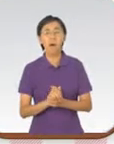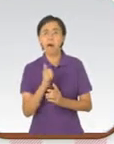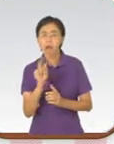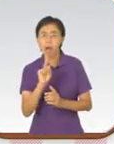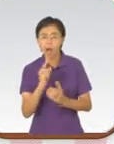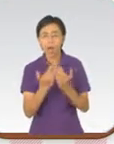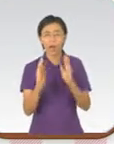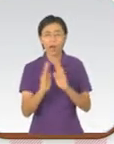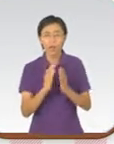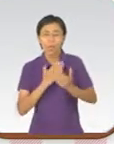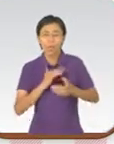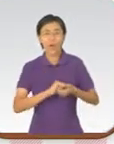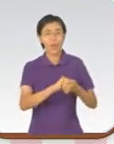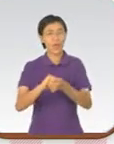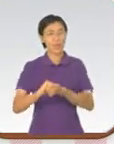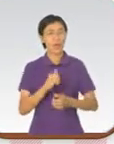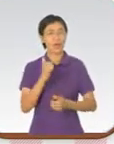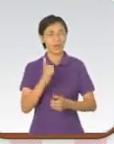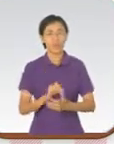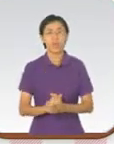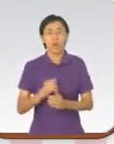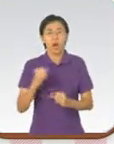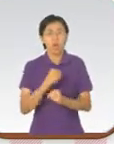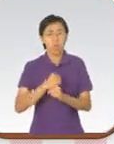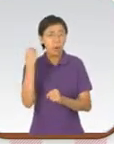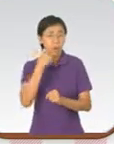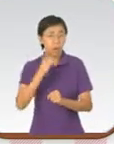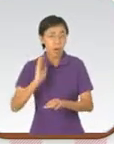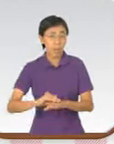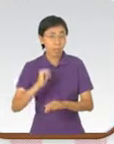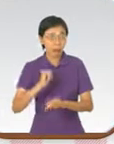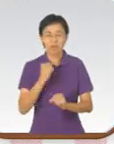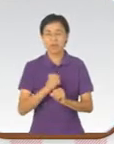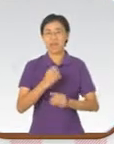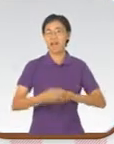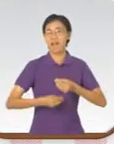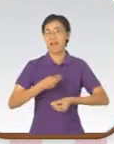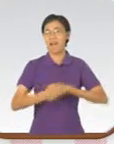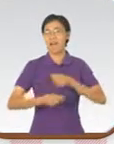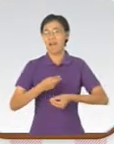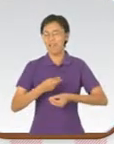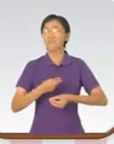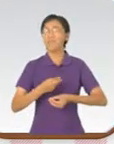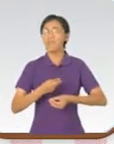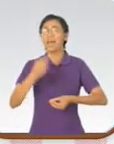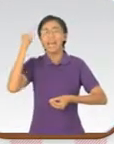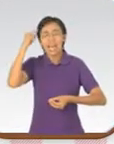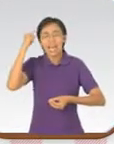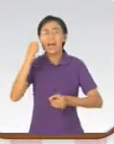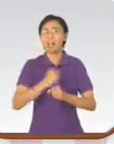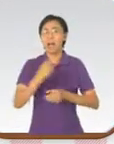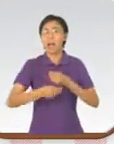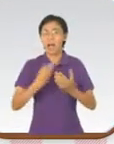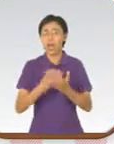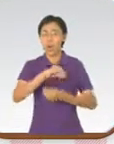บครัวของคุณได้อีกด้วยแต่ถ้าใครที่ฝึกทำจนชำนาญเนี่ยนะครับลองทำขายด้วยเลยครับเพราะว่านั่นอาจเป็นอีกหนึ่งช่องทางที่เสริมรายได้